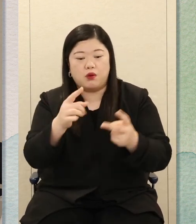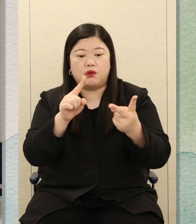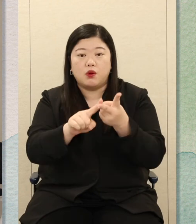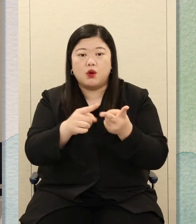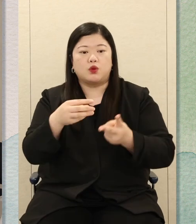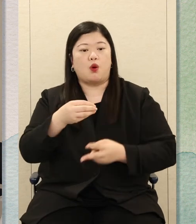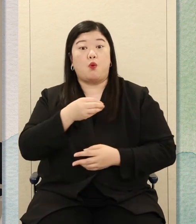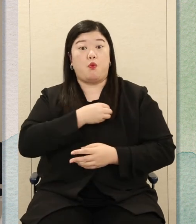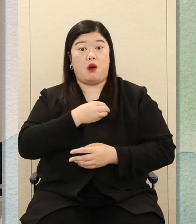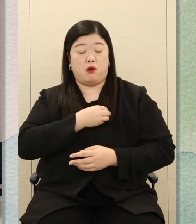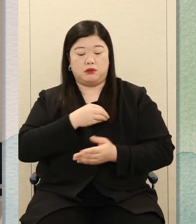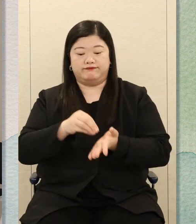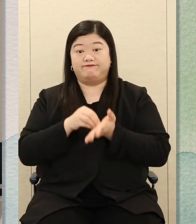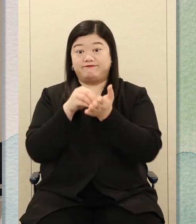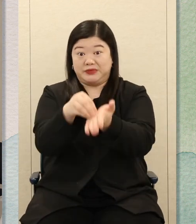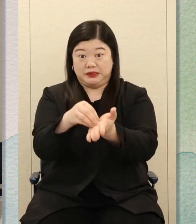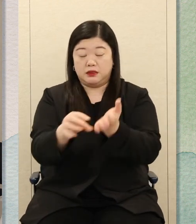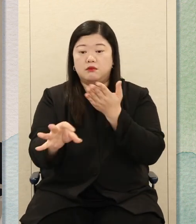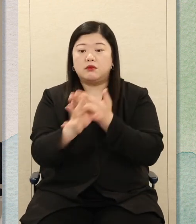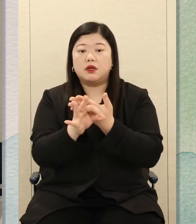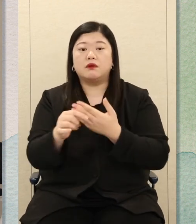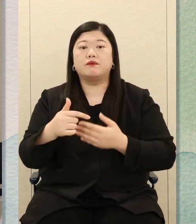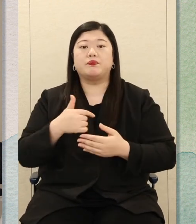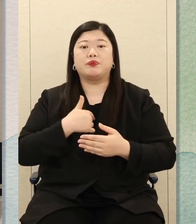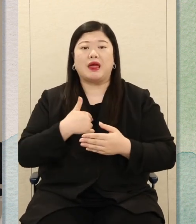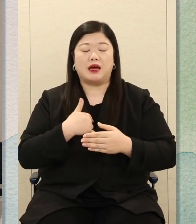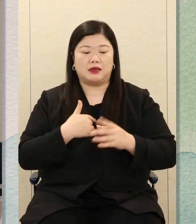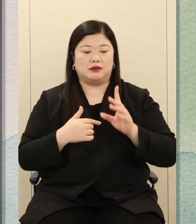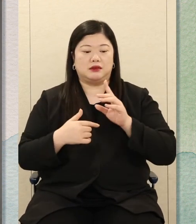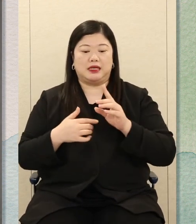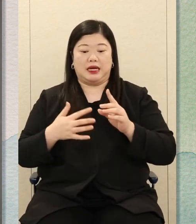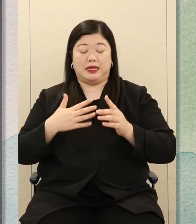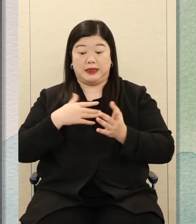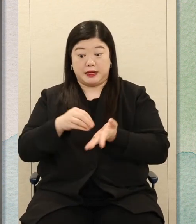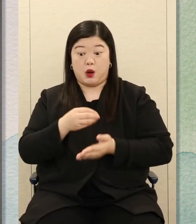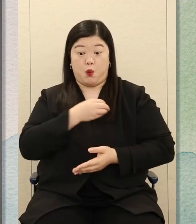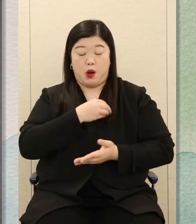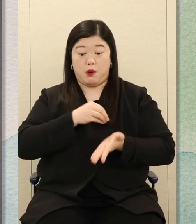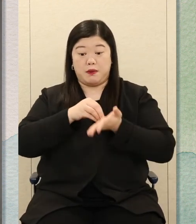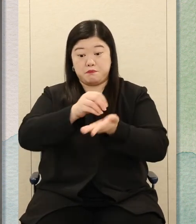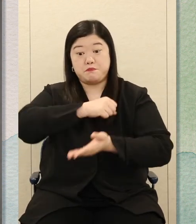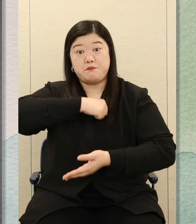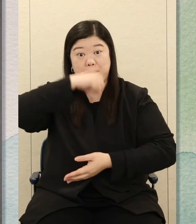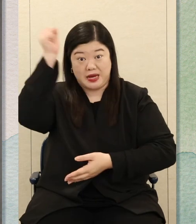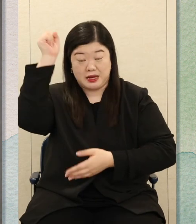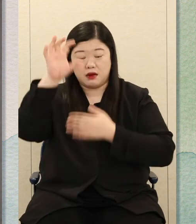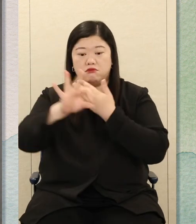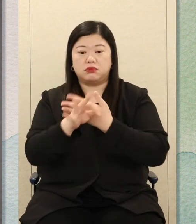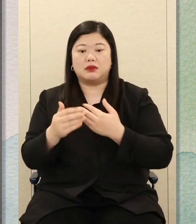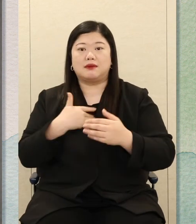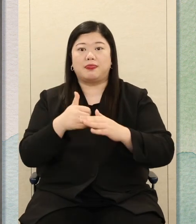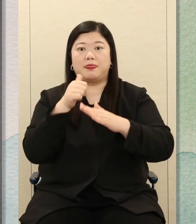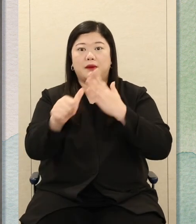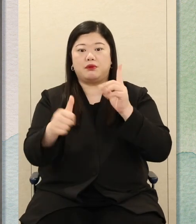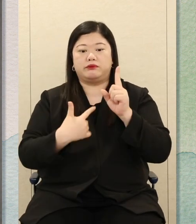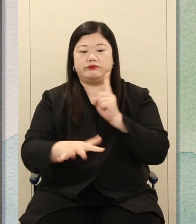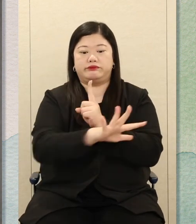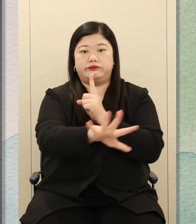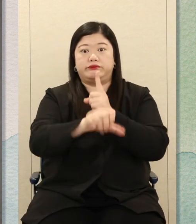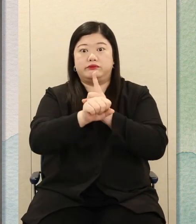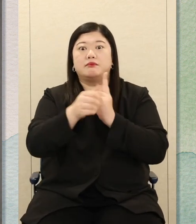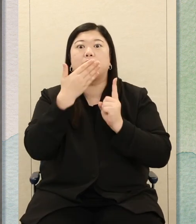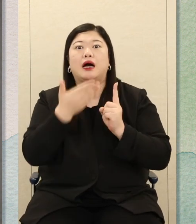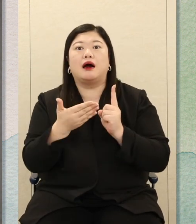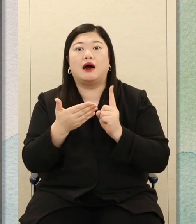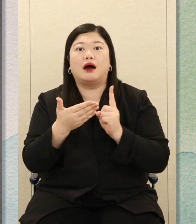있냐면요. 자기가 독서 모임을 임의로 개설할 수가 있어요. 그래서 먼저 독서 모임 프로그램을